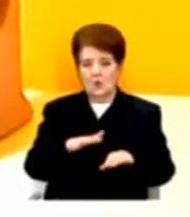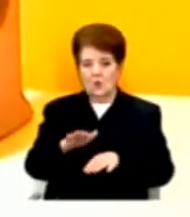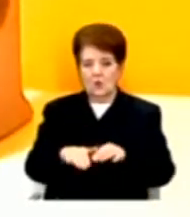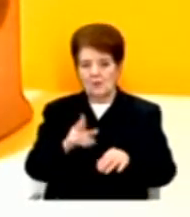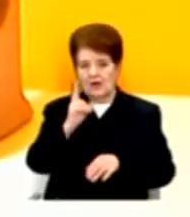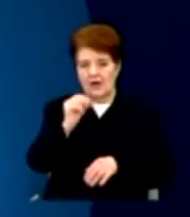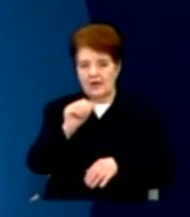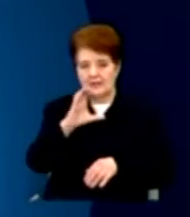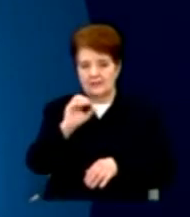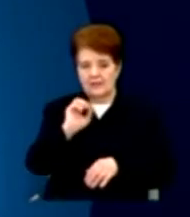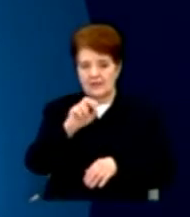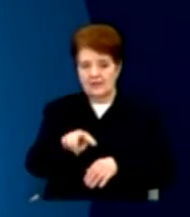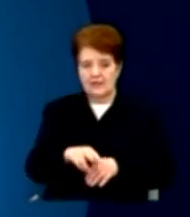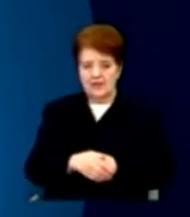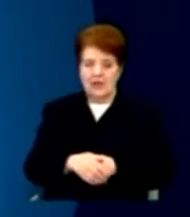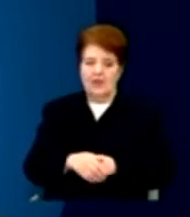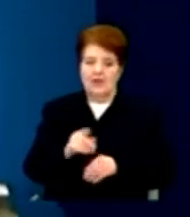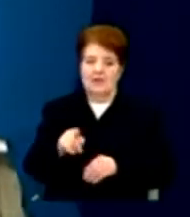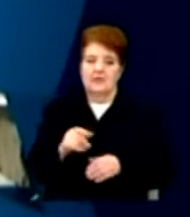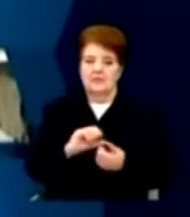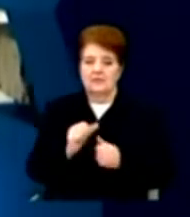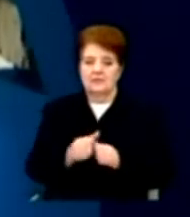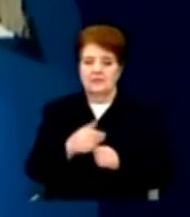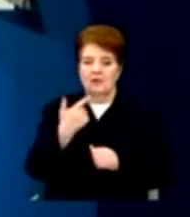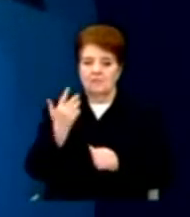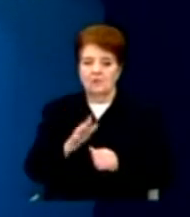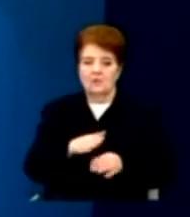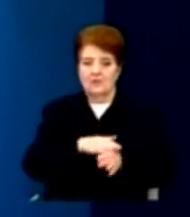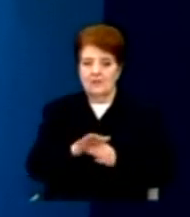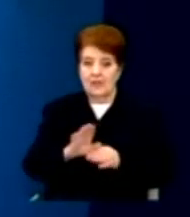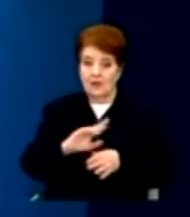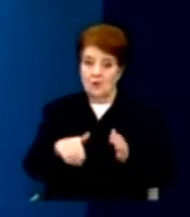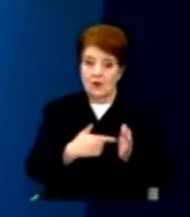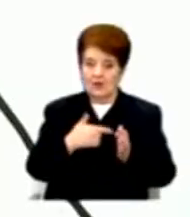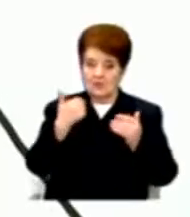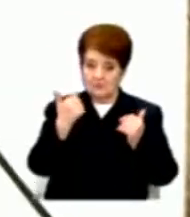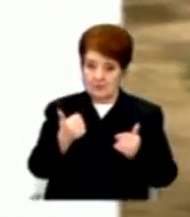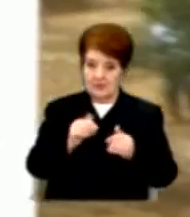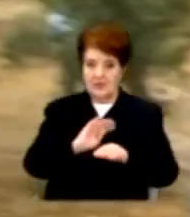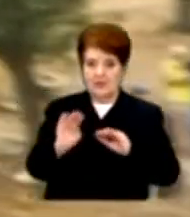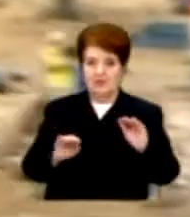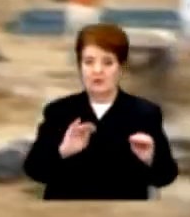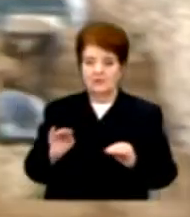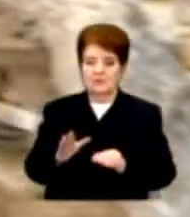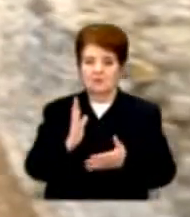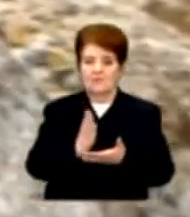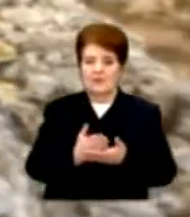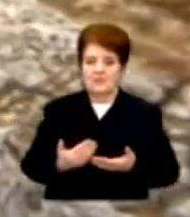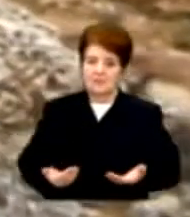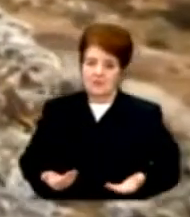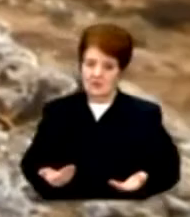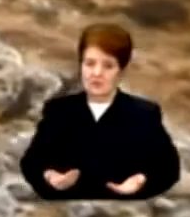castel sau ale unei fortificații. În schimb, a fost scos la lumină un întreg oraș bine organizat și amenajat și care avea o viață